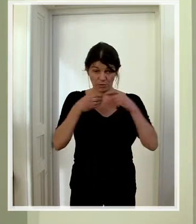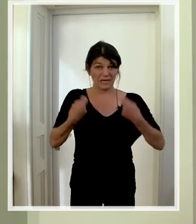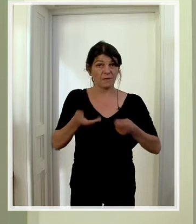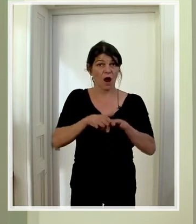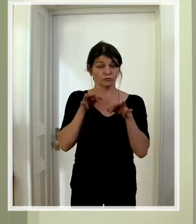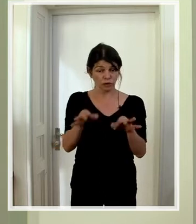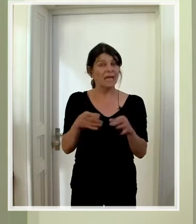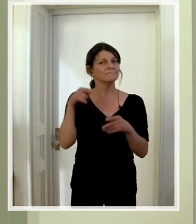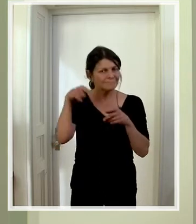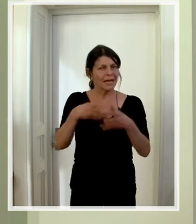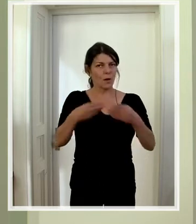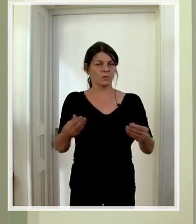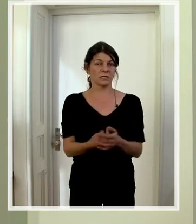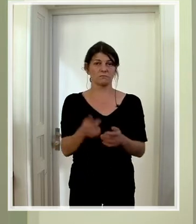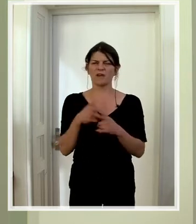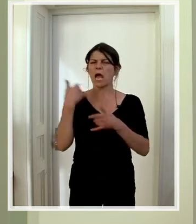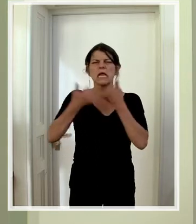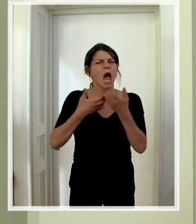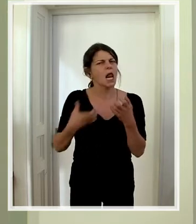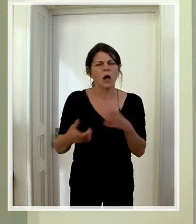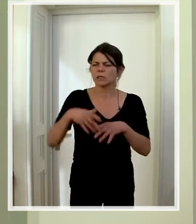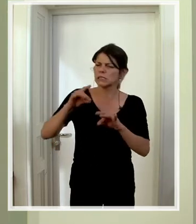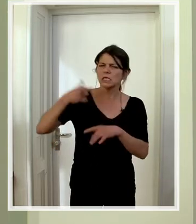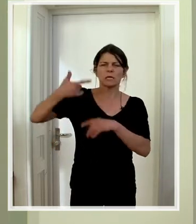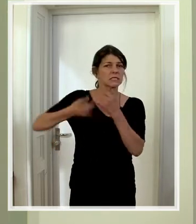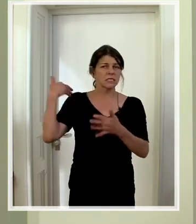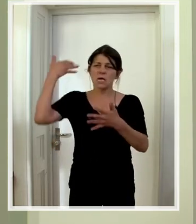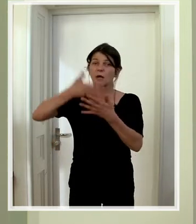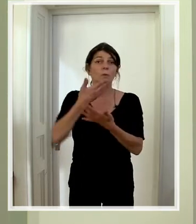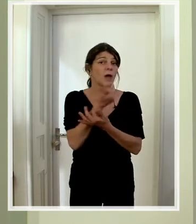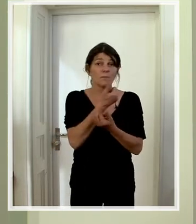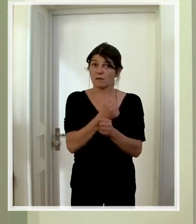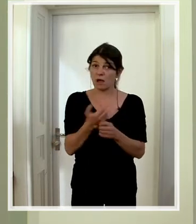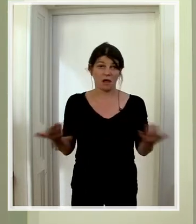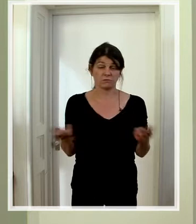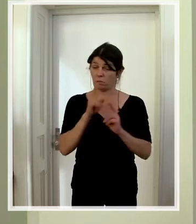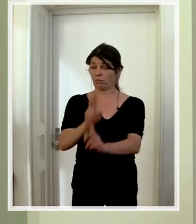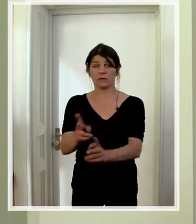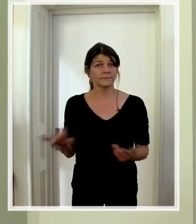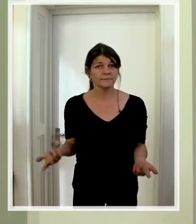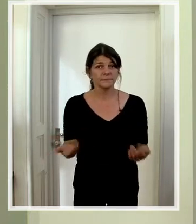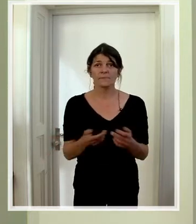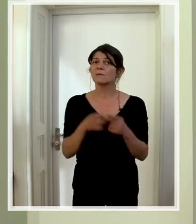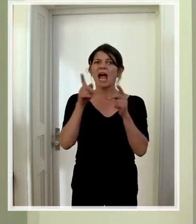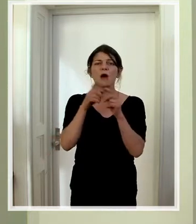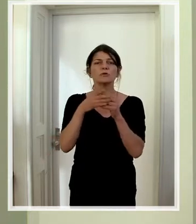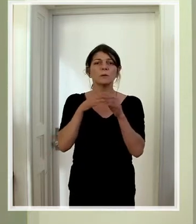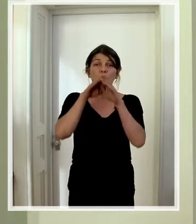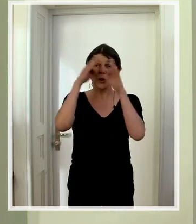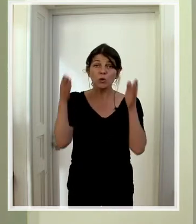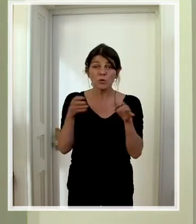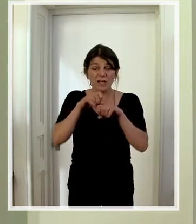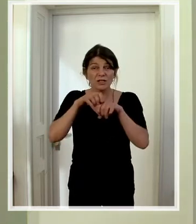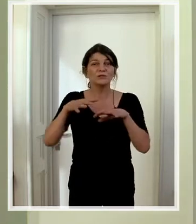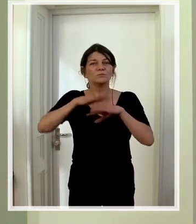Und dort hat man eigentlich jahrelang jetzt, oder jahrzehntelang praktisch nichts gemacht. Oder? Weil bei uns steht hier eine Tunnelspinne vor der